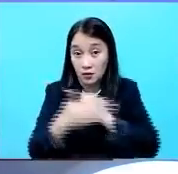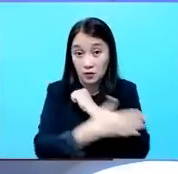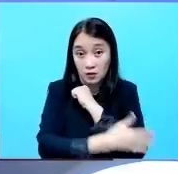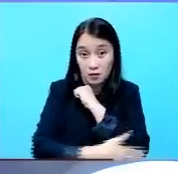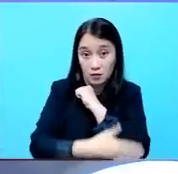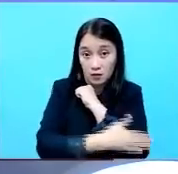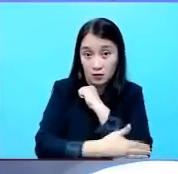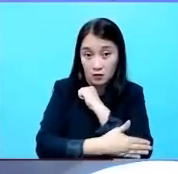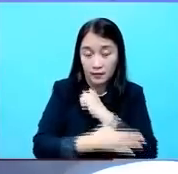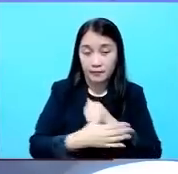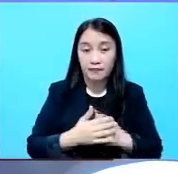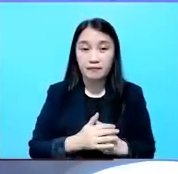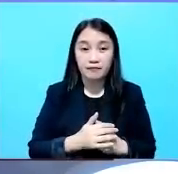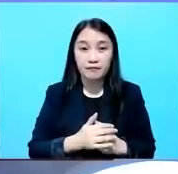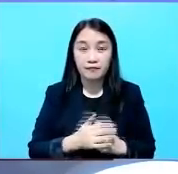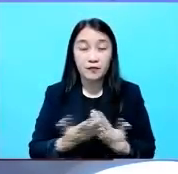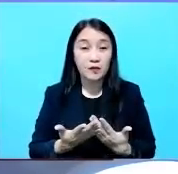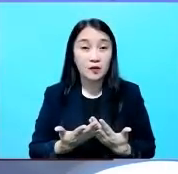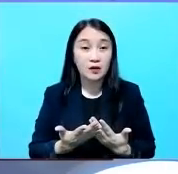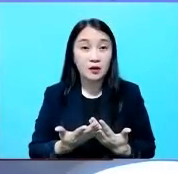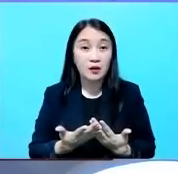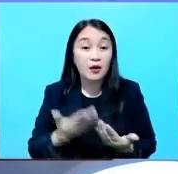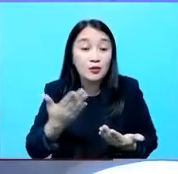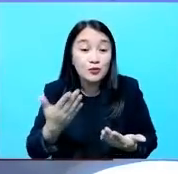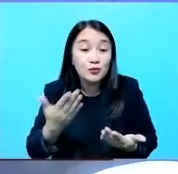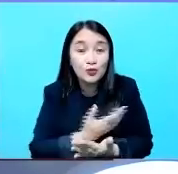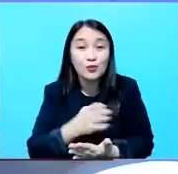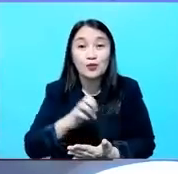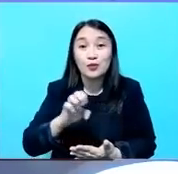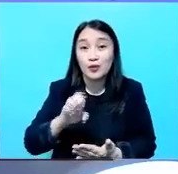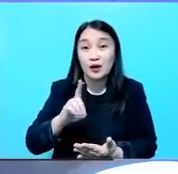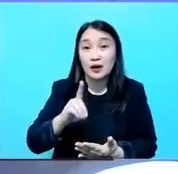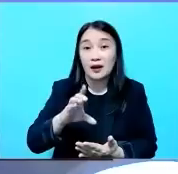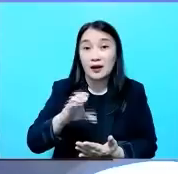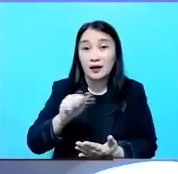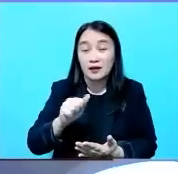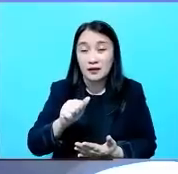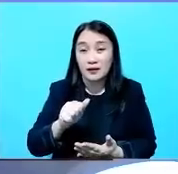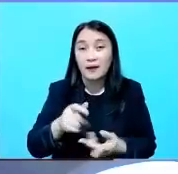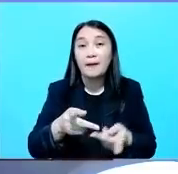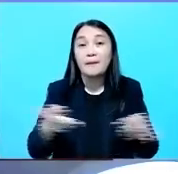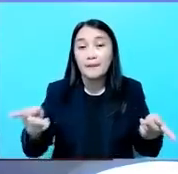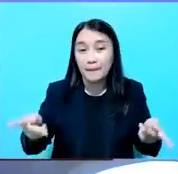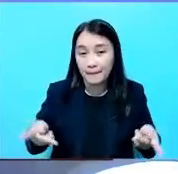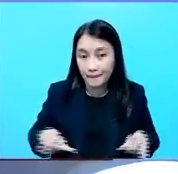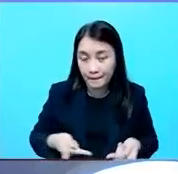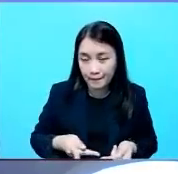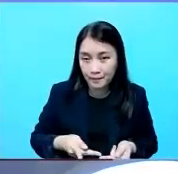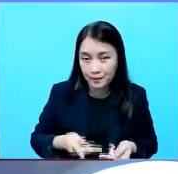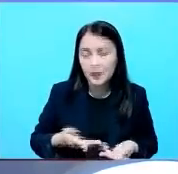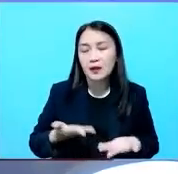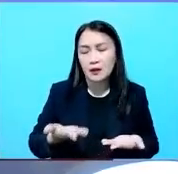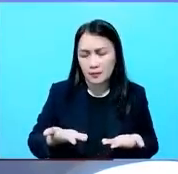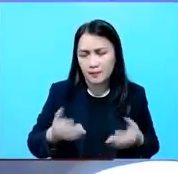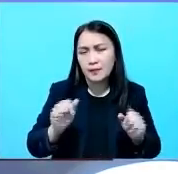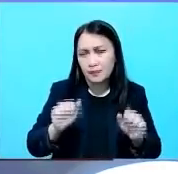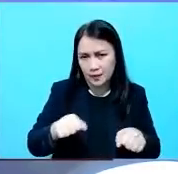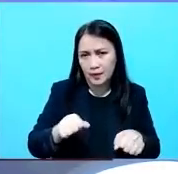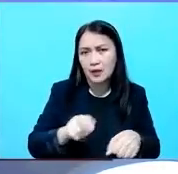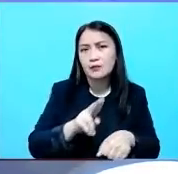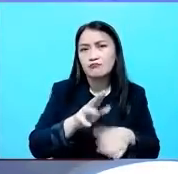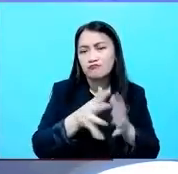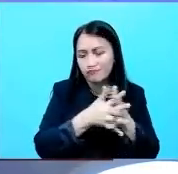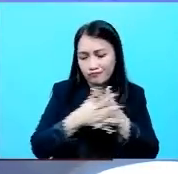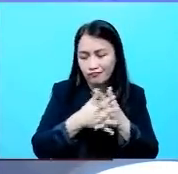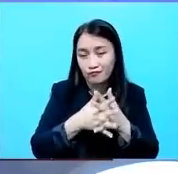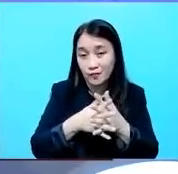mga bagong EDCA sites at ang posibilidad na magamit ang mga ito ng US kung sakaling magkaroon ng kiskisan ang China